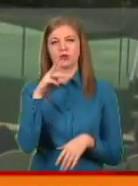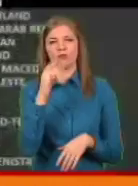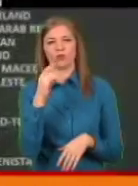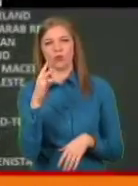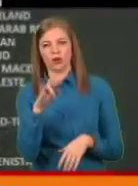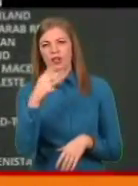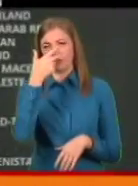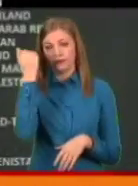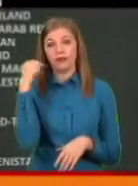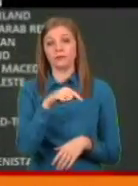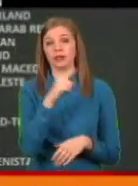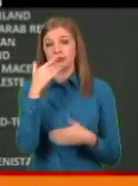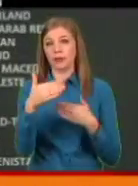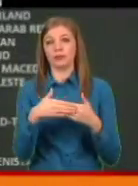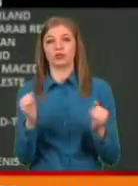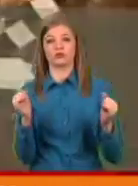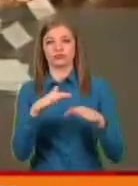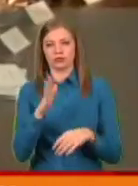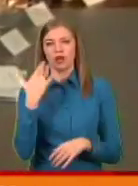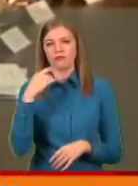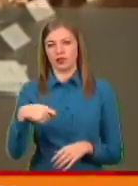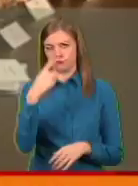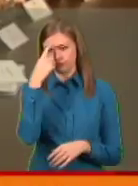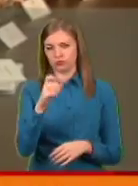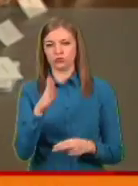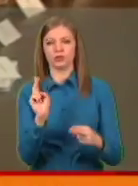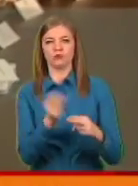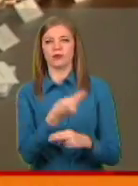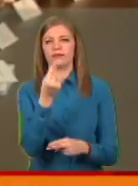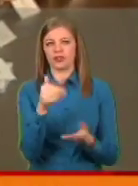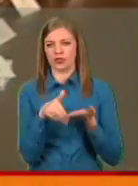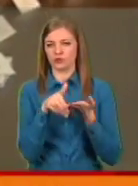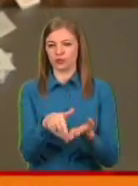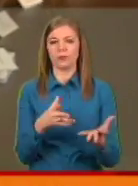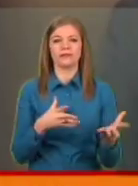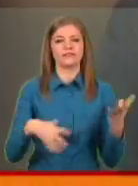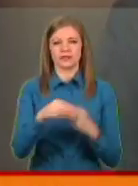Монголія. Нагадаю, напередодні асамблеї Дональд Трамп пригрозив позбавити фінансової